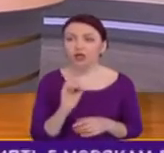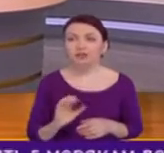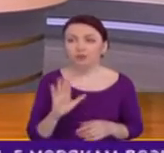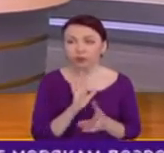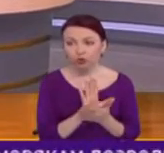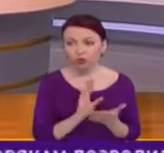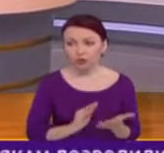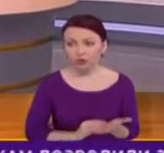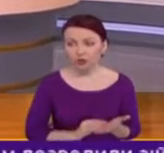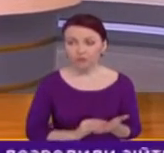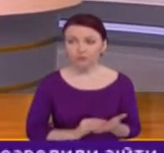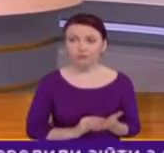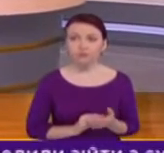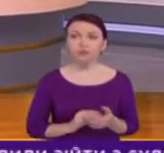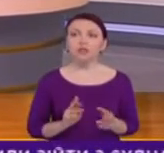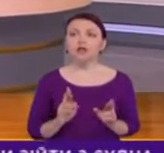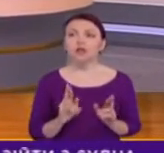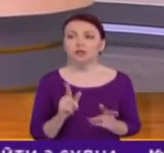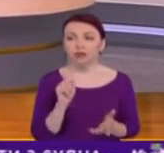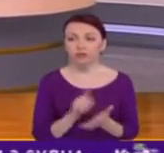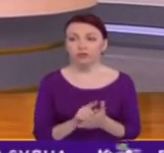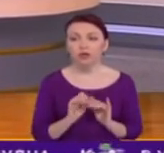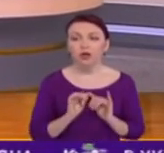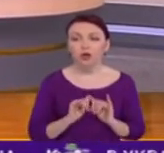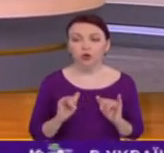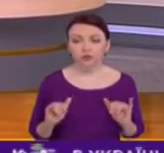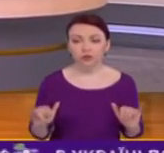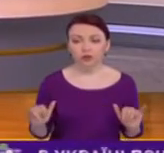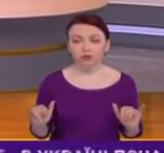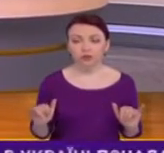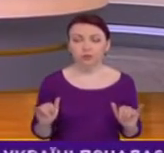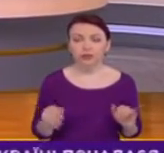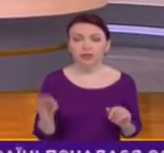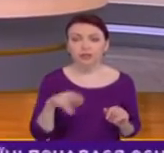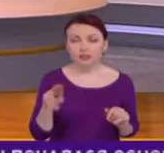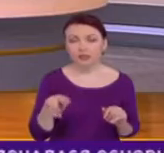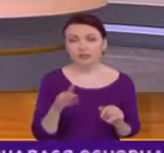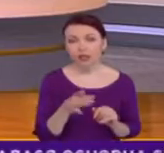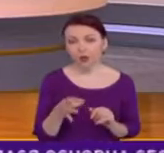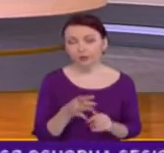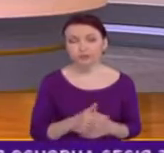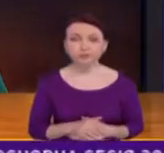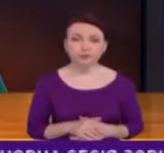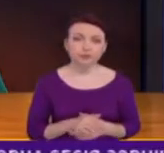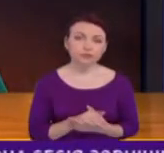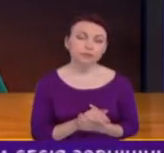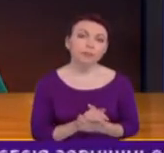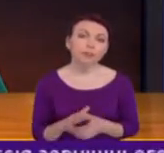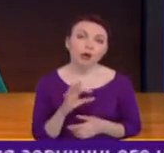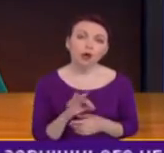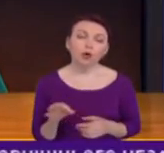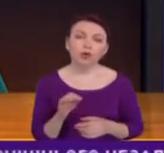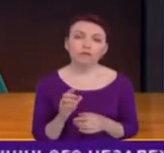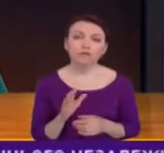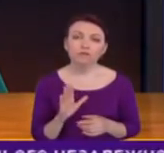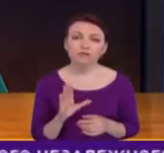зразка, як повинно розвиватися саме Деснянський район. Тому так, от, до речі, пане Сергію, дійсно, з приводу Вигорівського